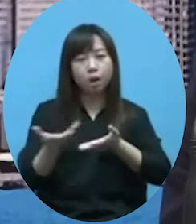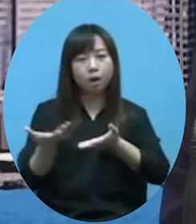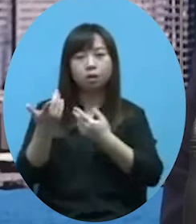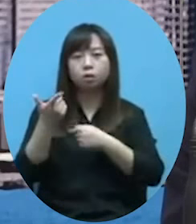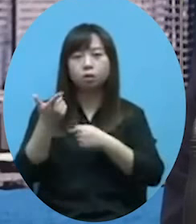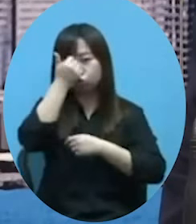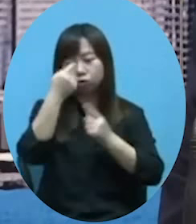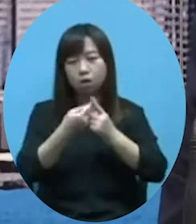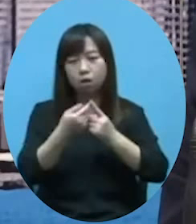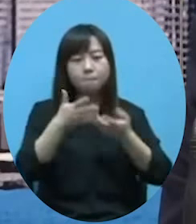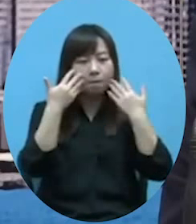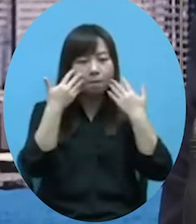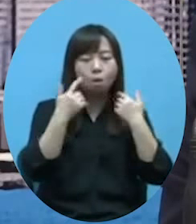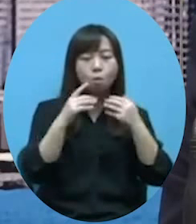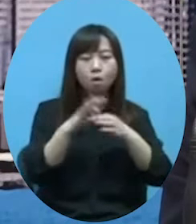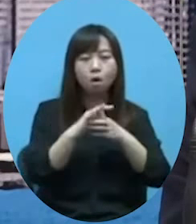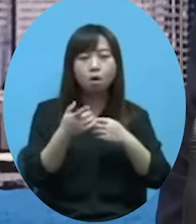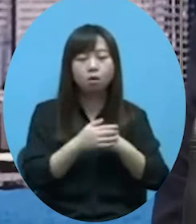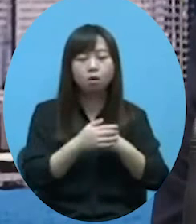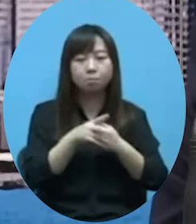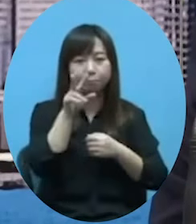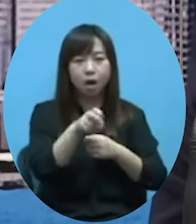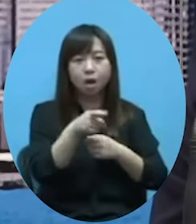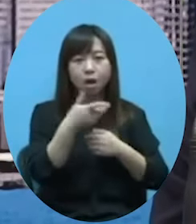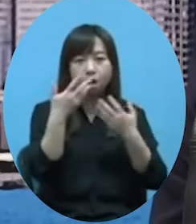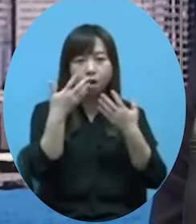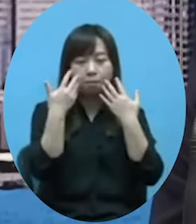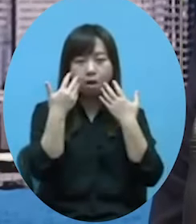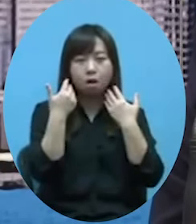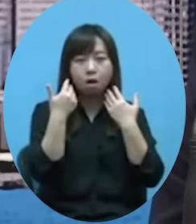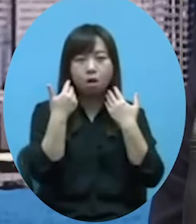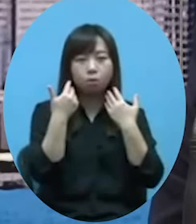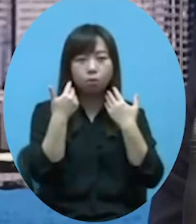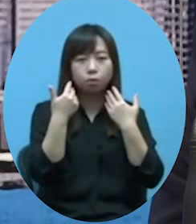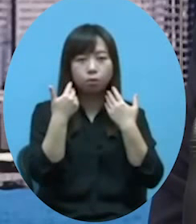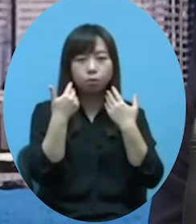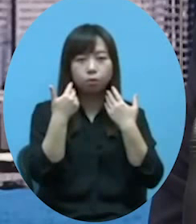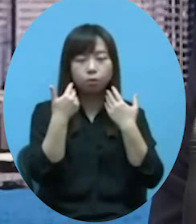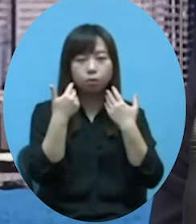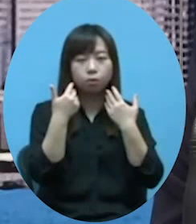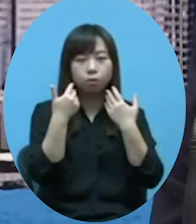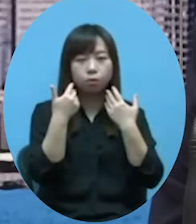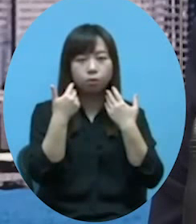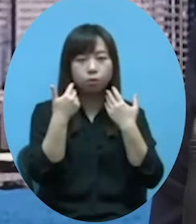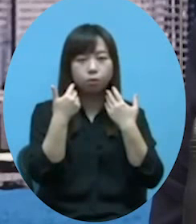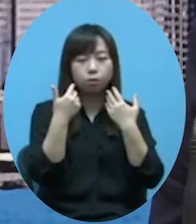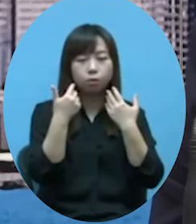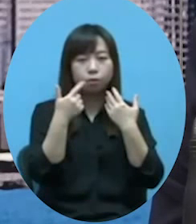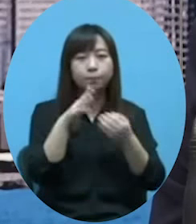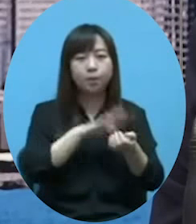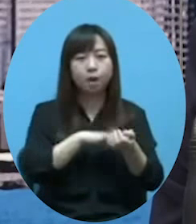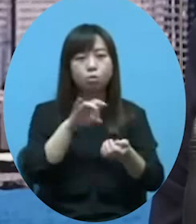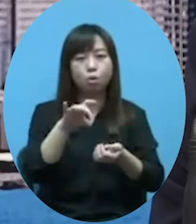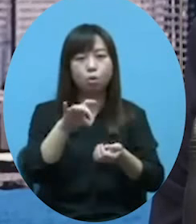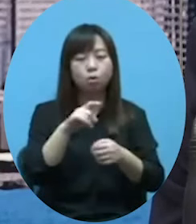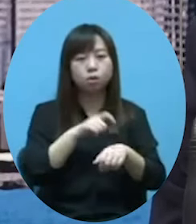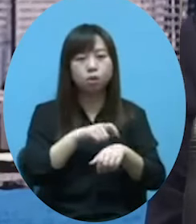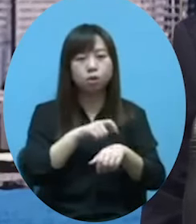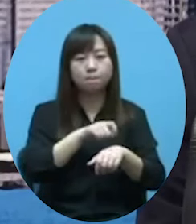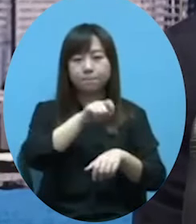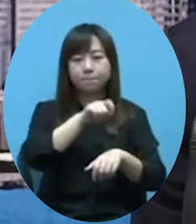關於貓隻發覺帶有病毒的時間